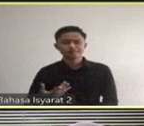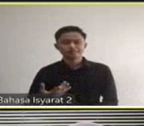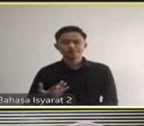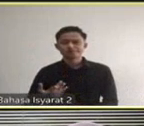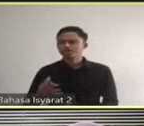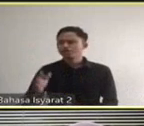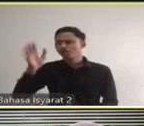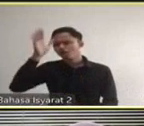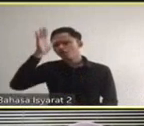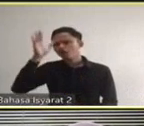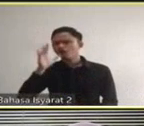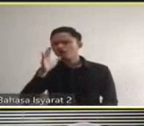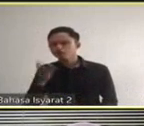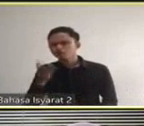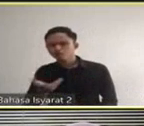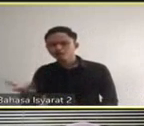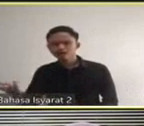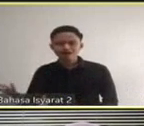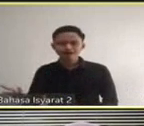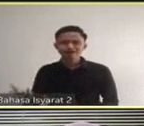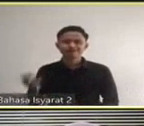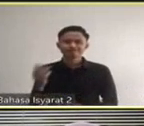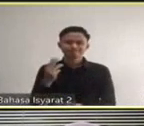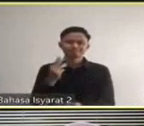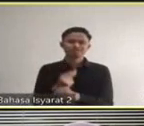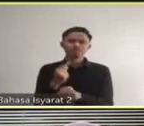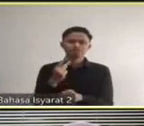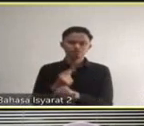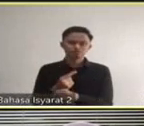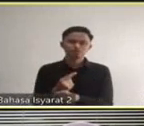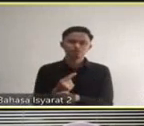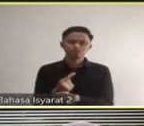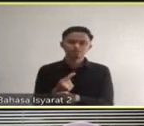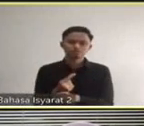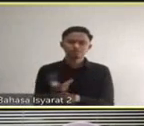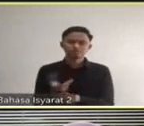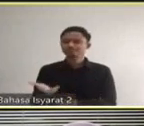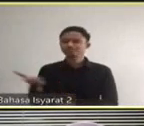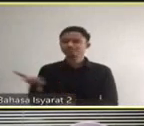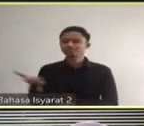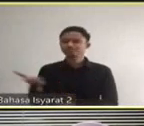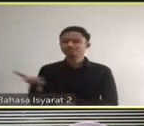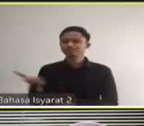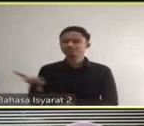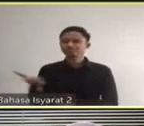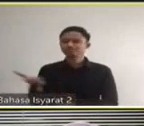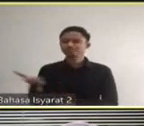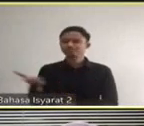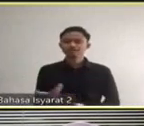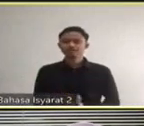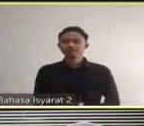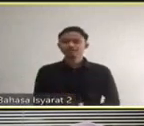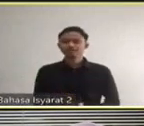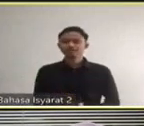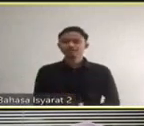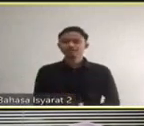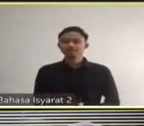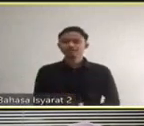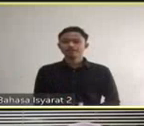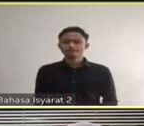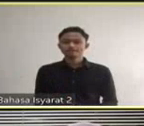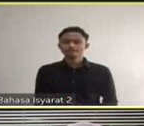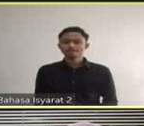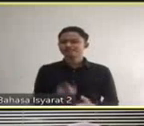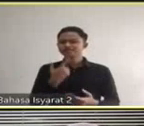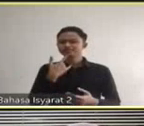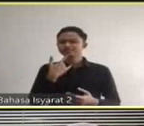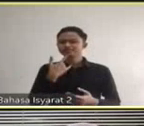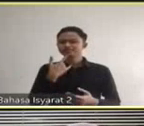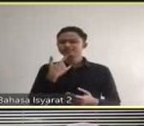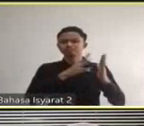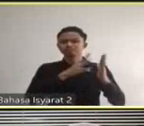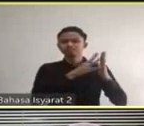murid, guru gitu ya, yang mereka memposting juga beberapa di media sosial KPHI